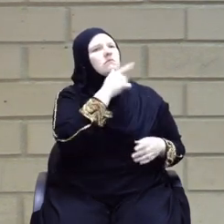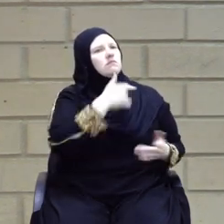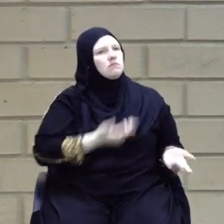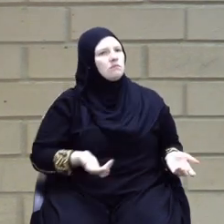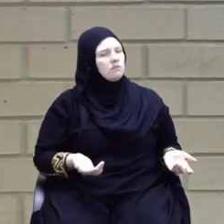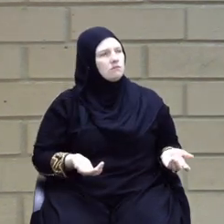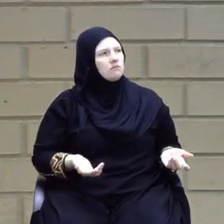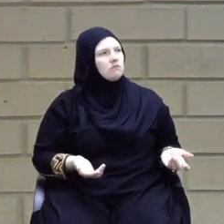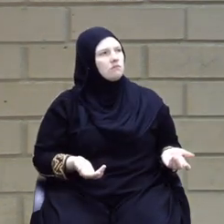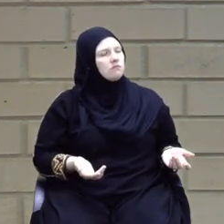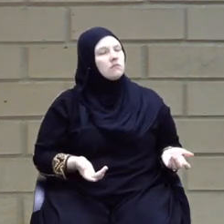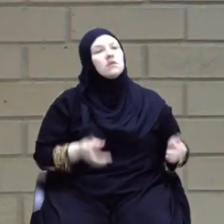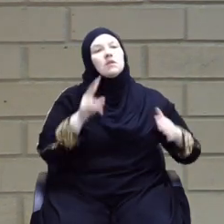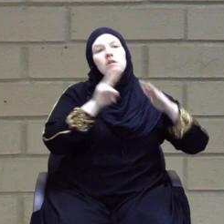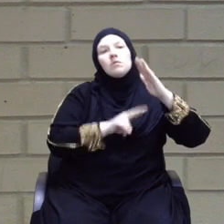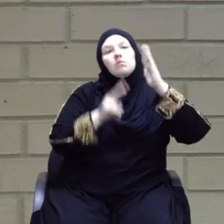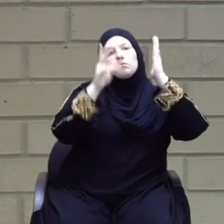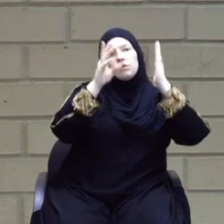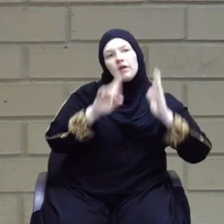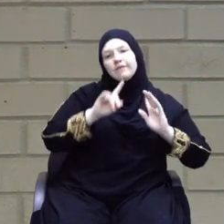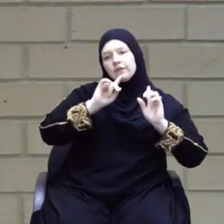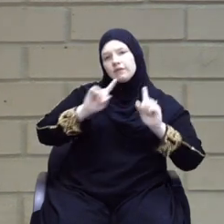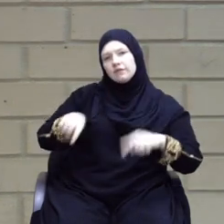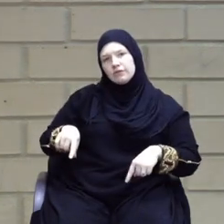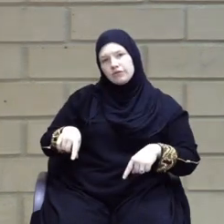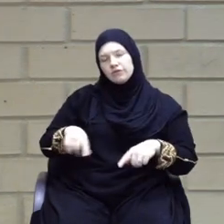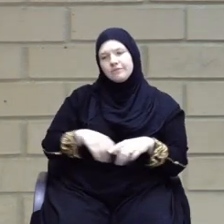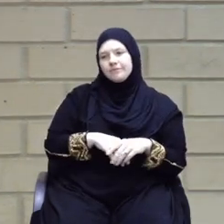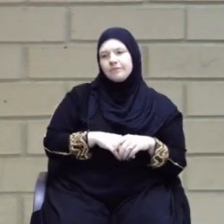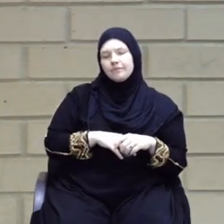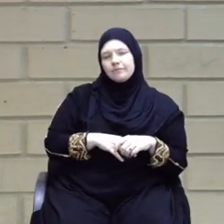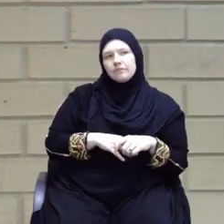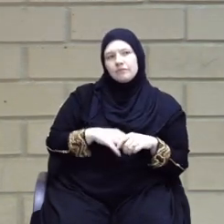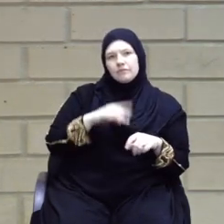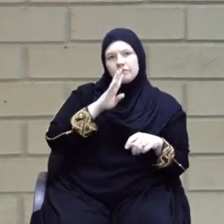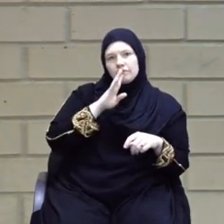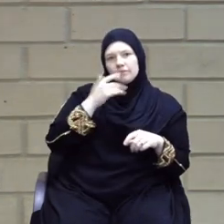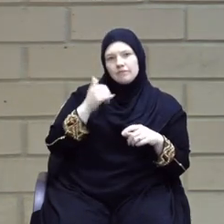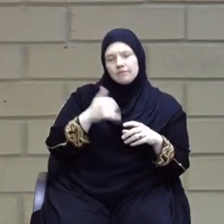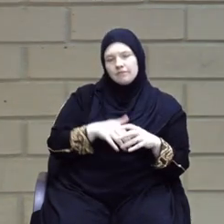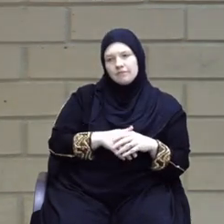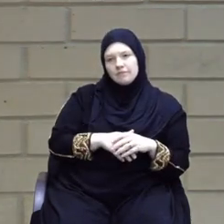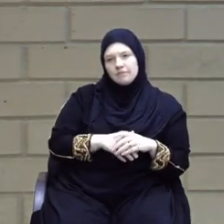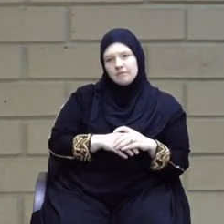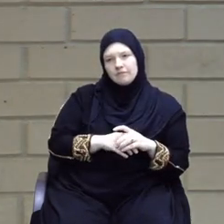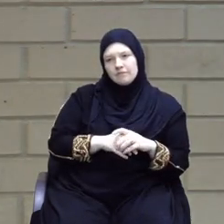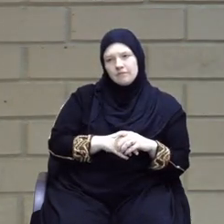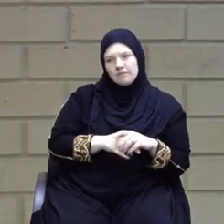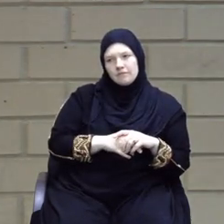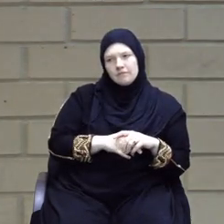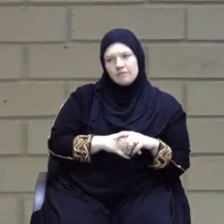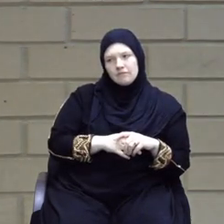يقول رسول صلى الله عليه وسلم الذين يصلحون إذا أفسد الناس.